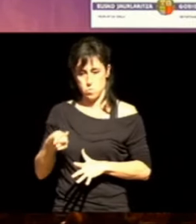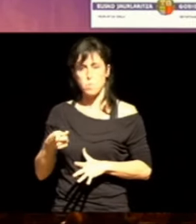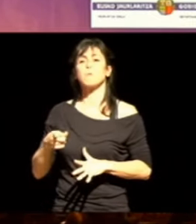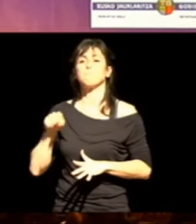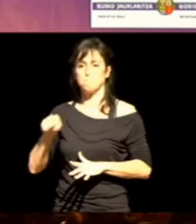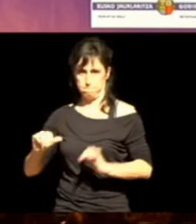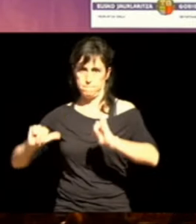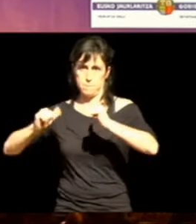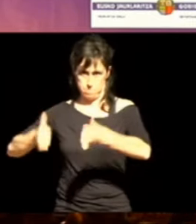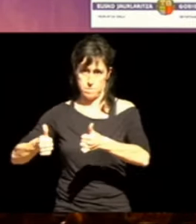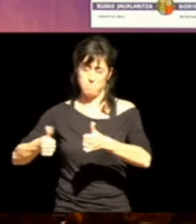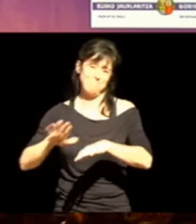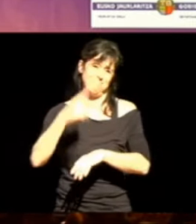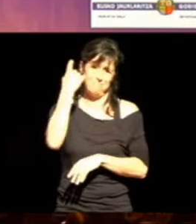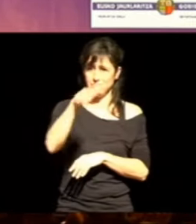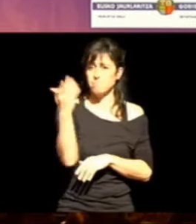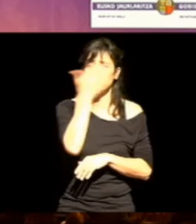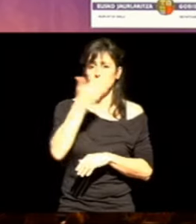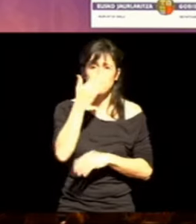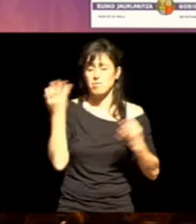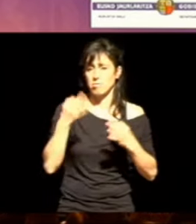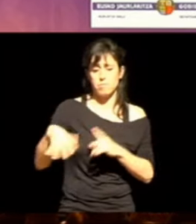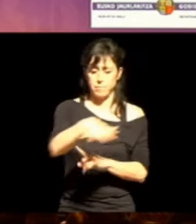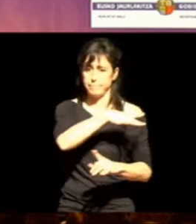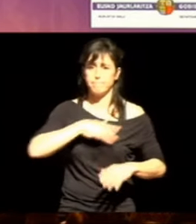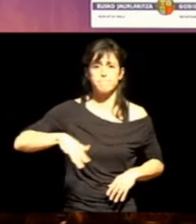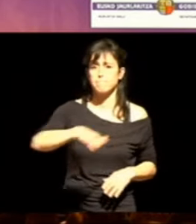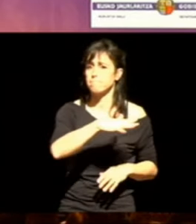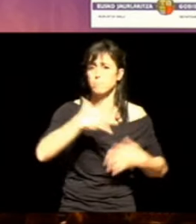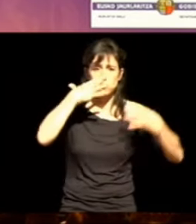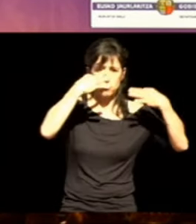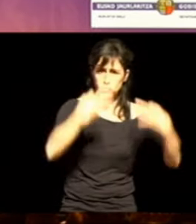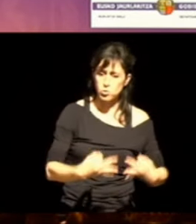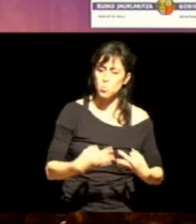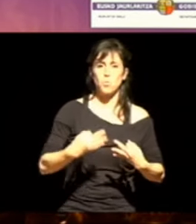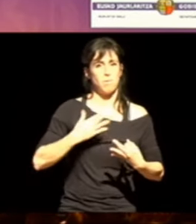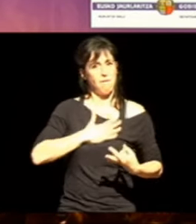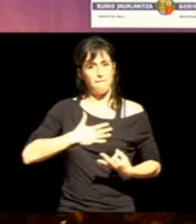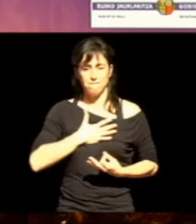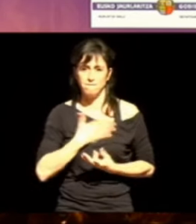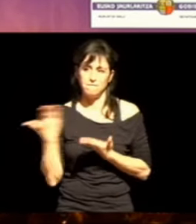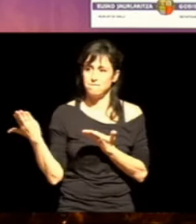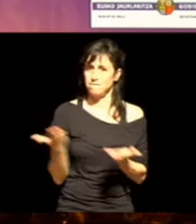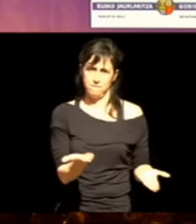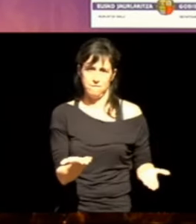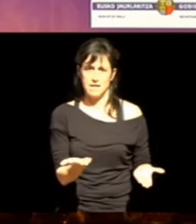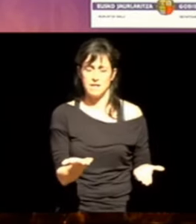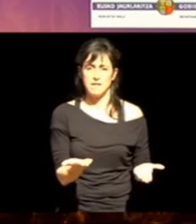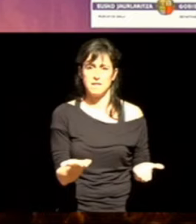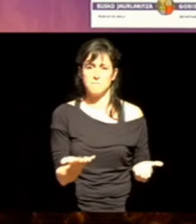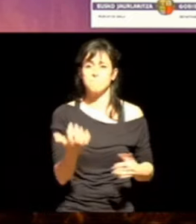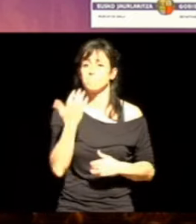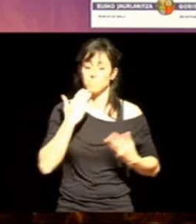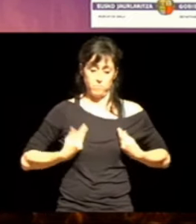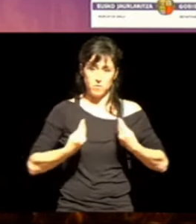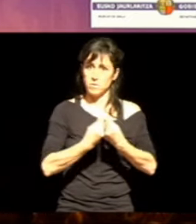badakizu espazio seguru eta begikorra izan behar dela, eta bizikidetza positiboa lantzeko edo apurtzen denean, beti